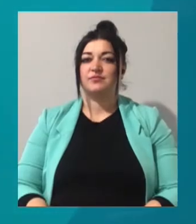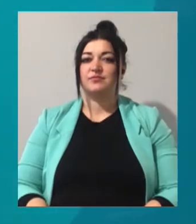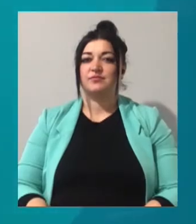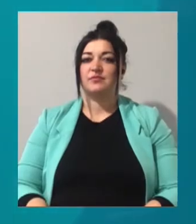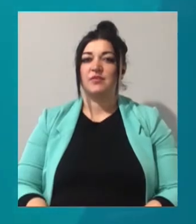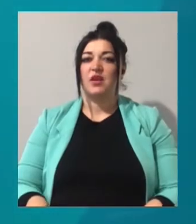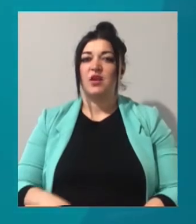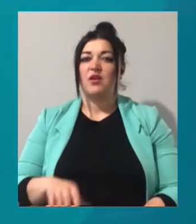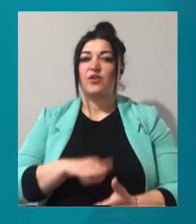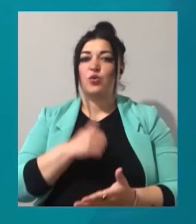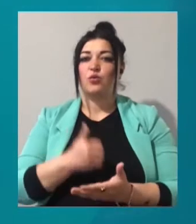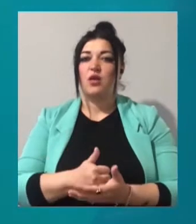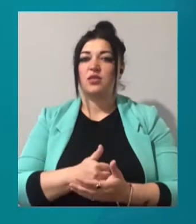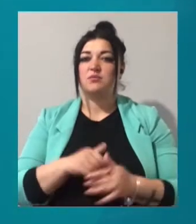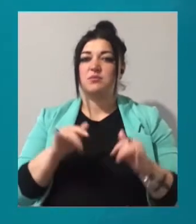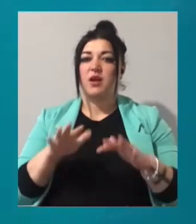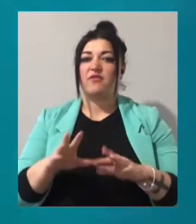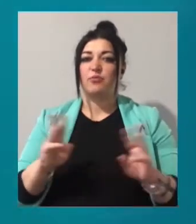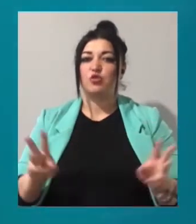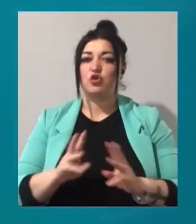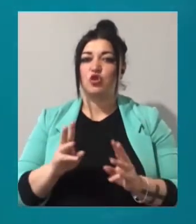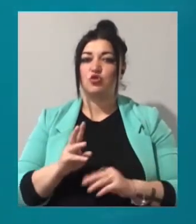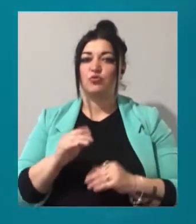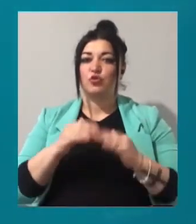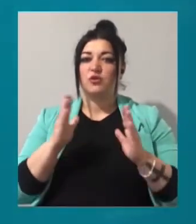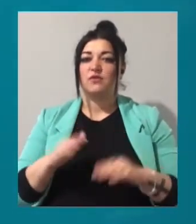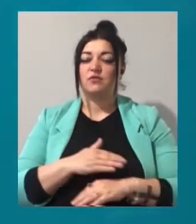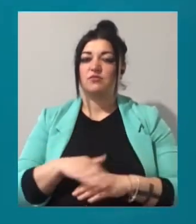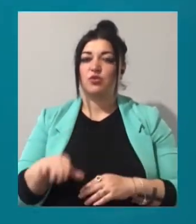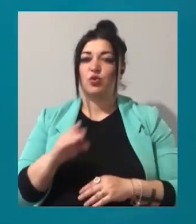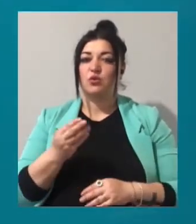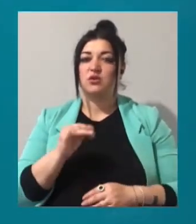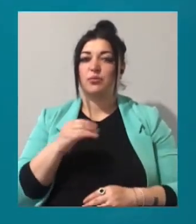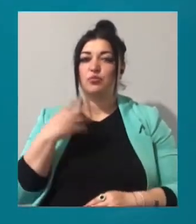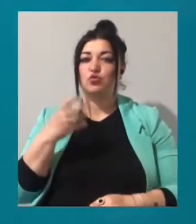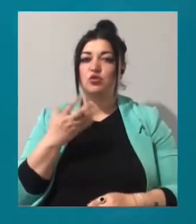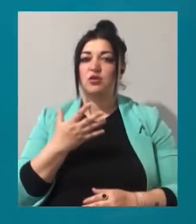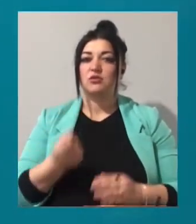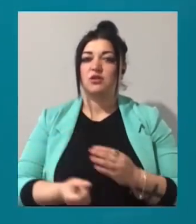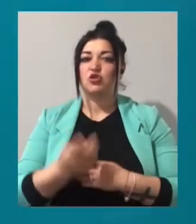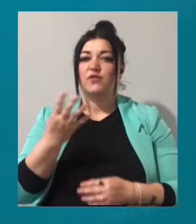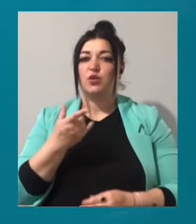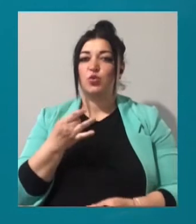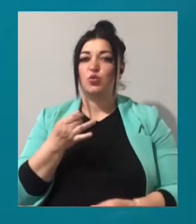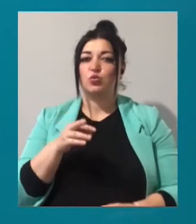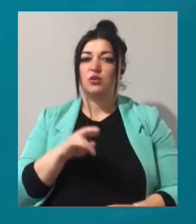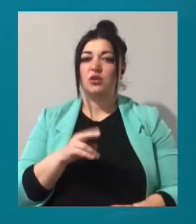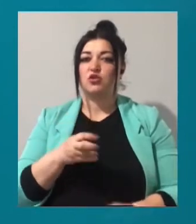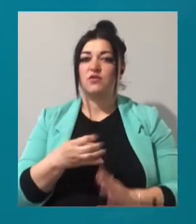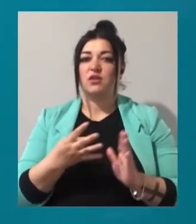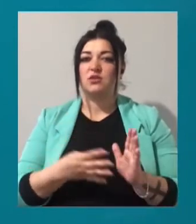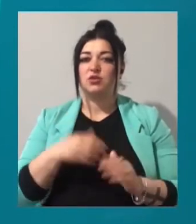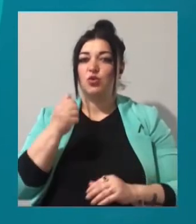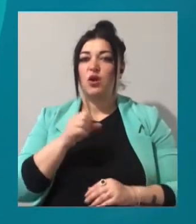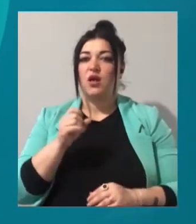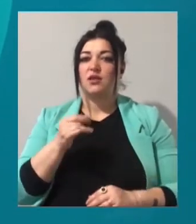Фігуранта справи пожежі у будівлі на розі вулиць Троїцька та Пушкінська, яка сталася 4 грудня 2019 року, Андрія